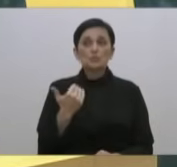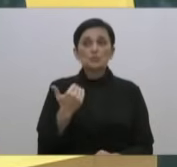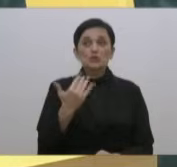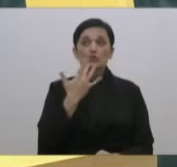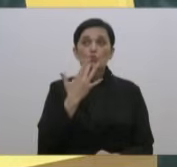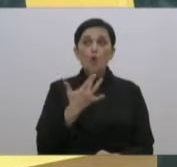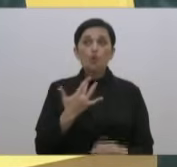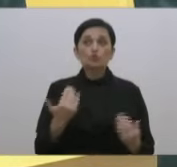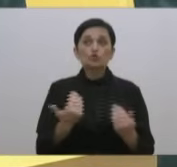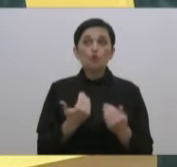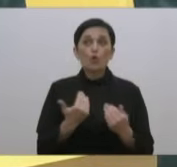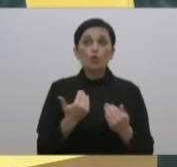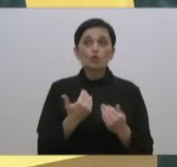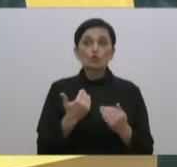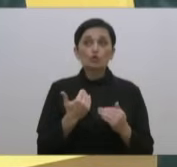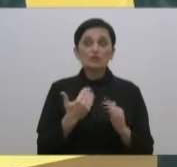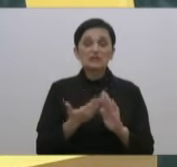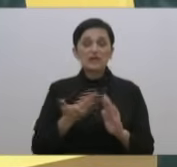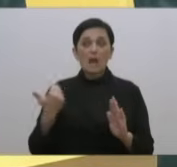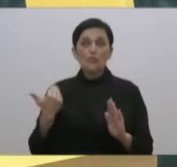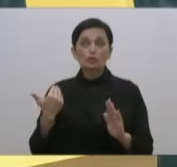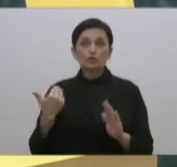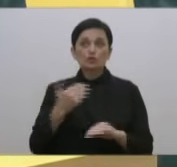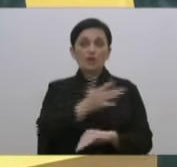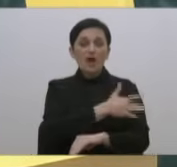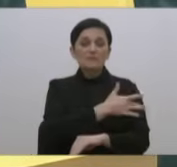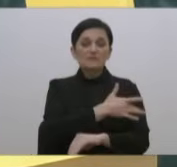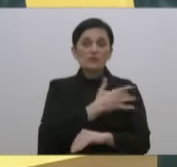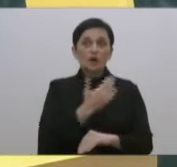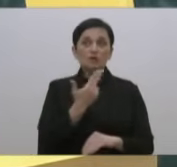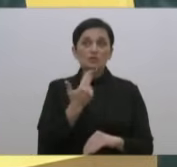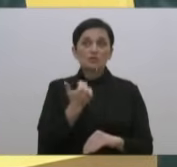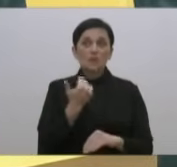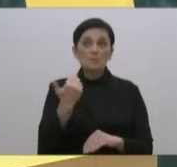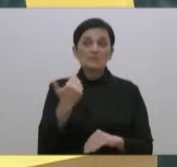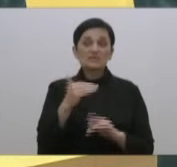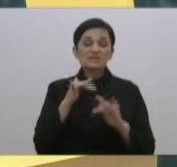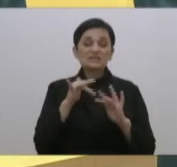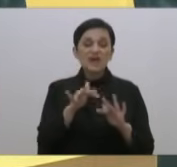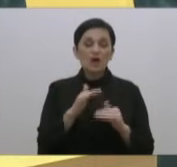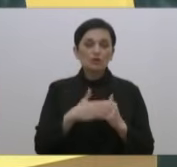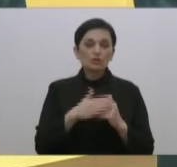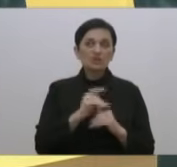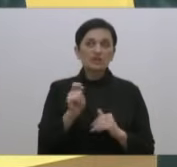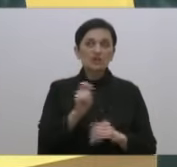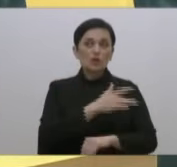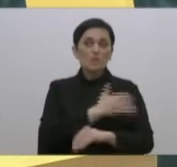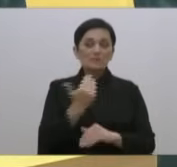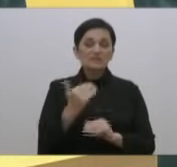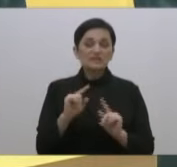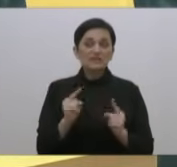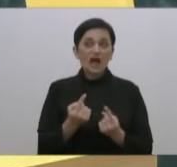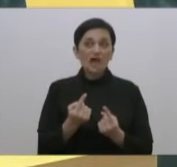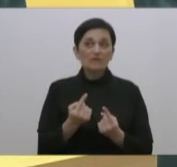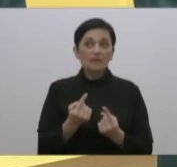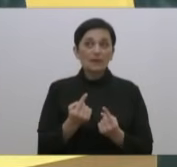მისი პოლიტიკური ცხოვრებიდან გამოთიშვას ემსახურებოდა და მისი საქმიანობისთვის დასჯას ემსახურებოდა მისი დაკავება.